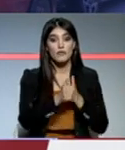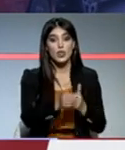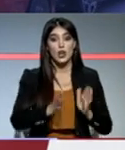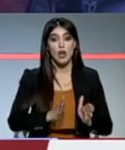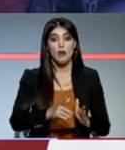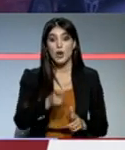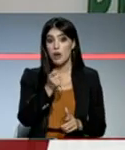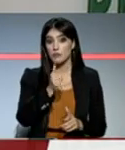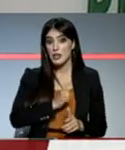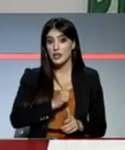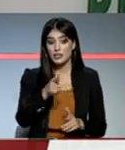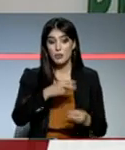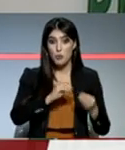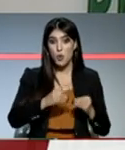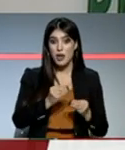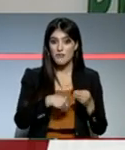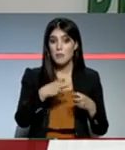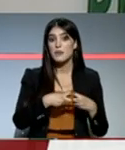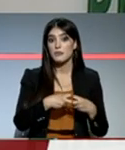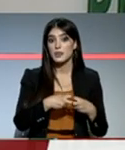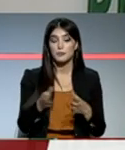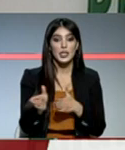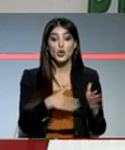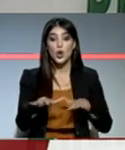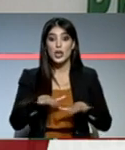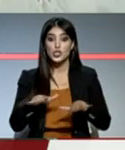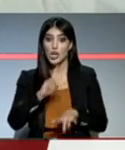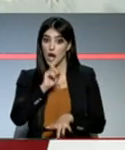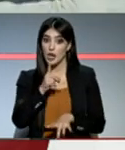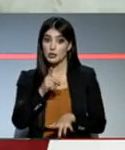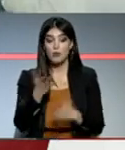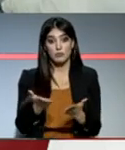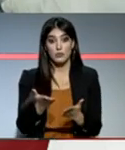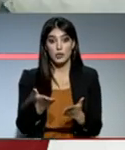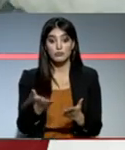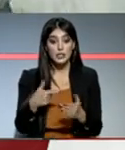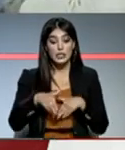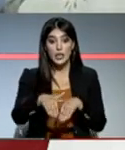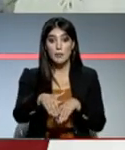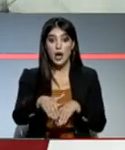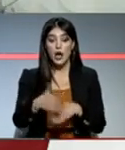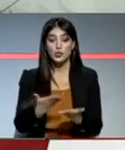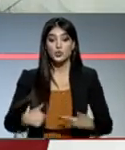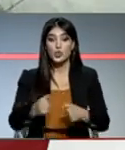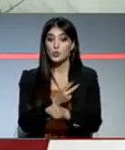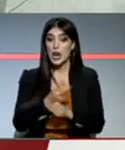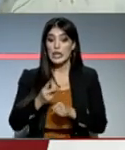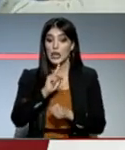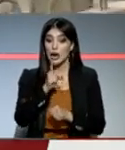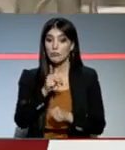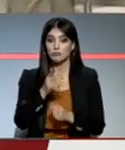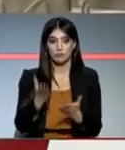تجاوزات كبيره من الاجراءات الاخرى التي يجب اتخاذها بموجب حاله الطوارئ هذه وفق المصدر ذاته